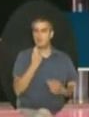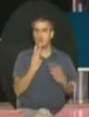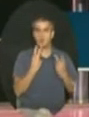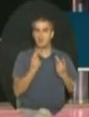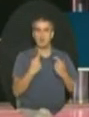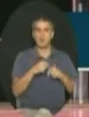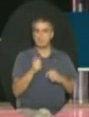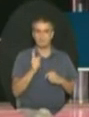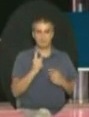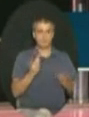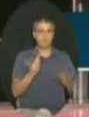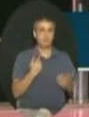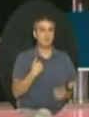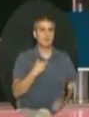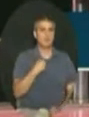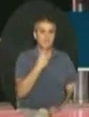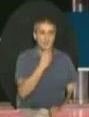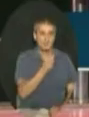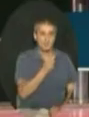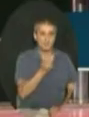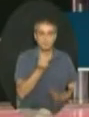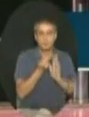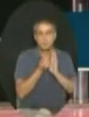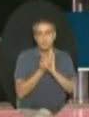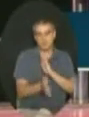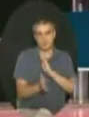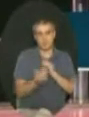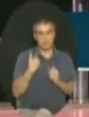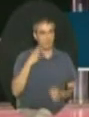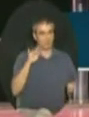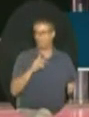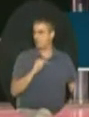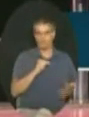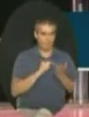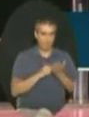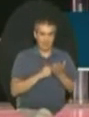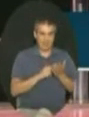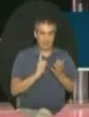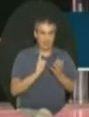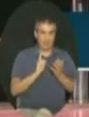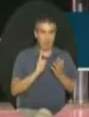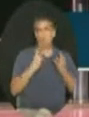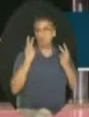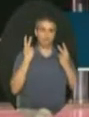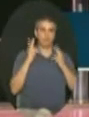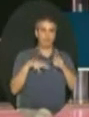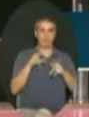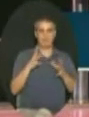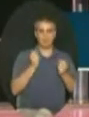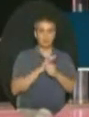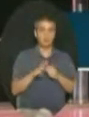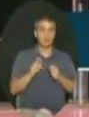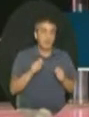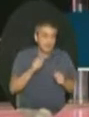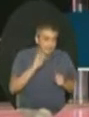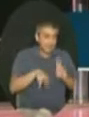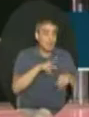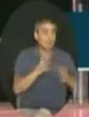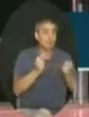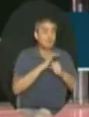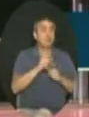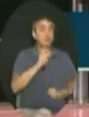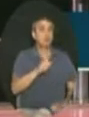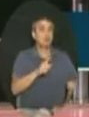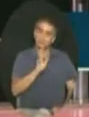הכספית או לא העלות הכספית, אבל זה לא זה. אני רוצה להגיד לך שזה מיותר. אנחנו מתנגדים לזה לא בגלל שלא חשוב חלילה לטפל בניצולי השואה. הכנסת חייבת לטפל בניצולי